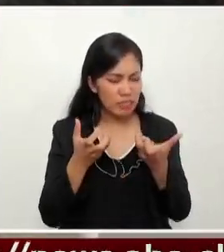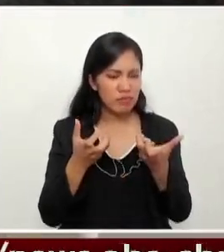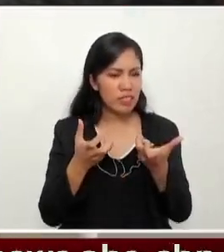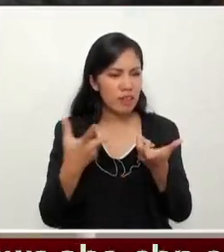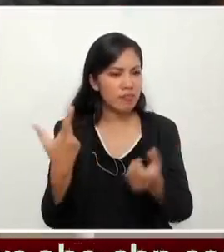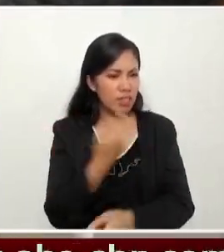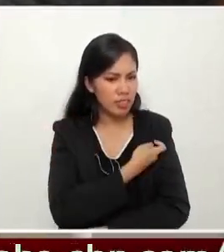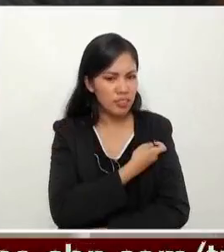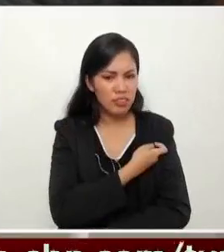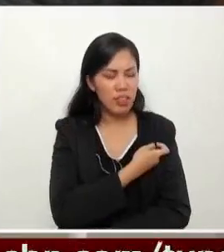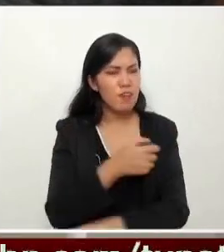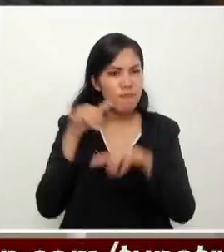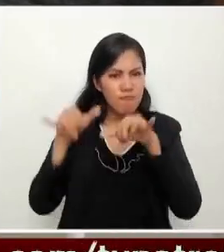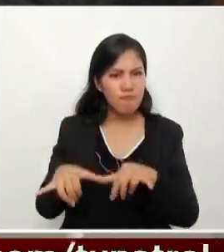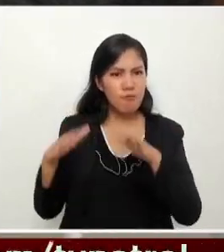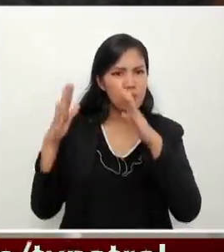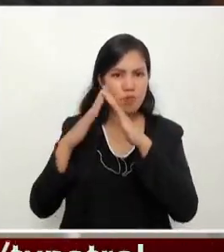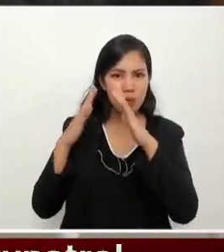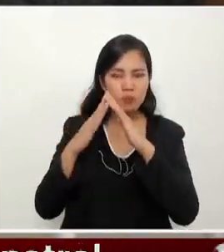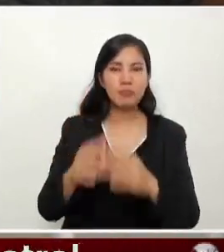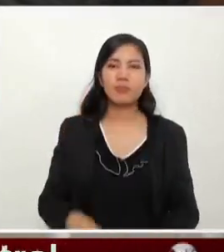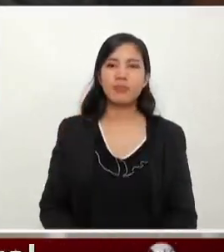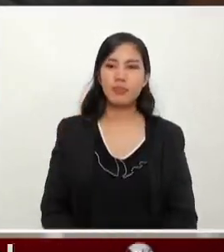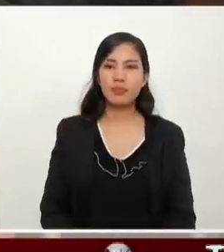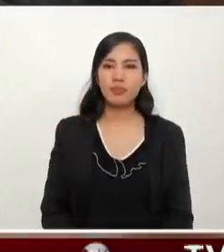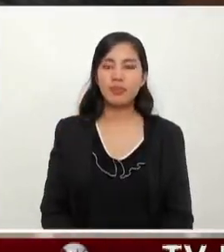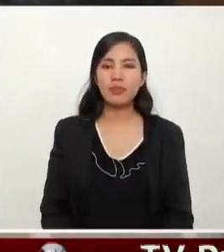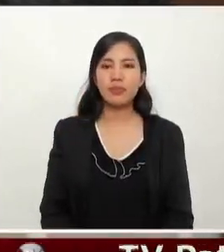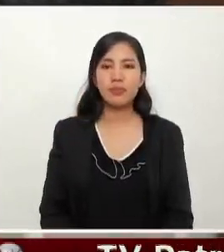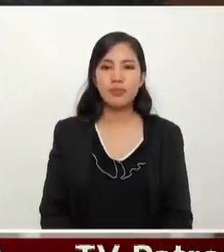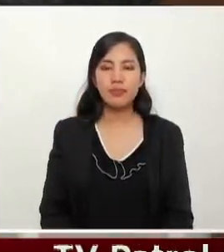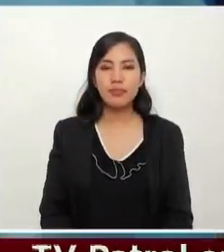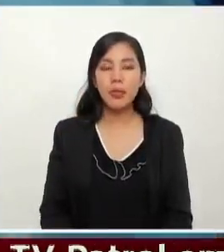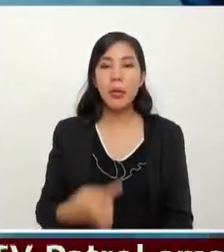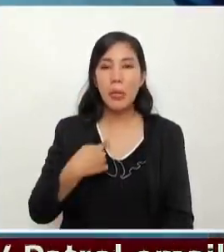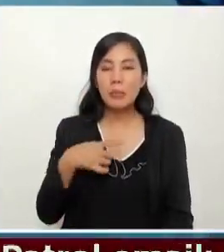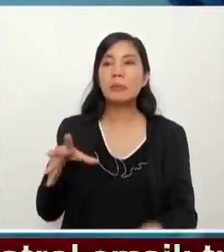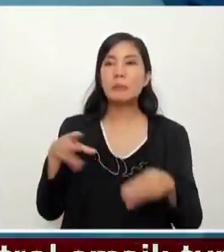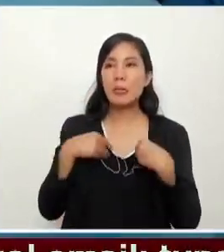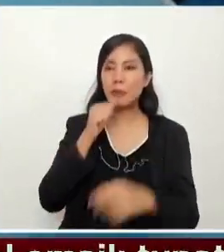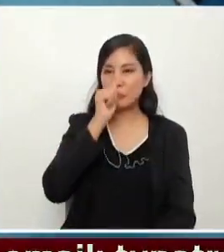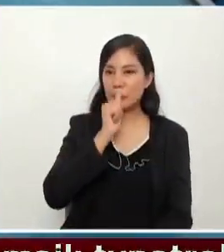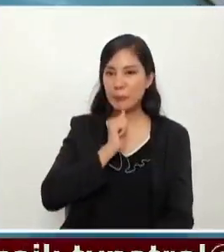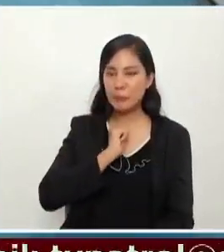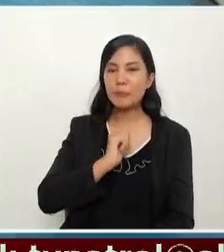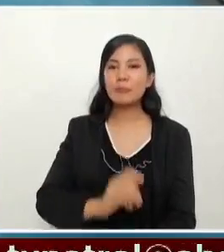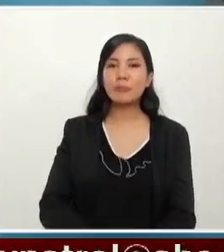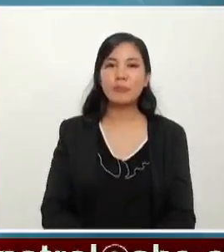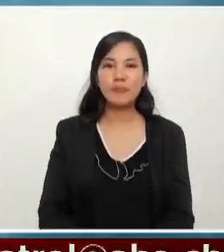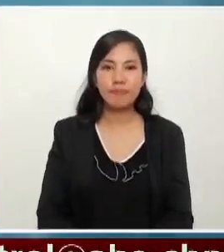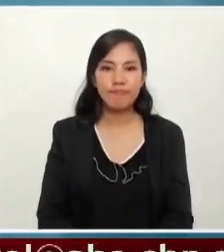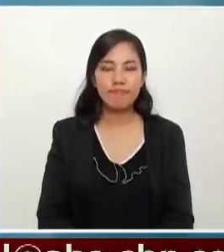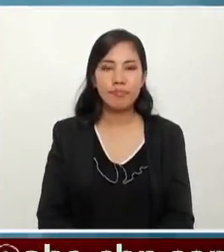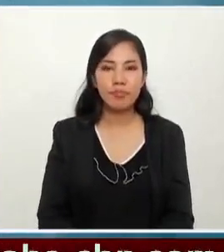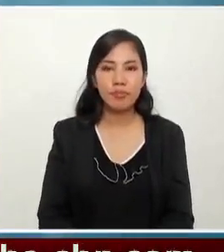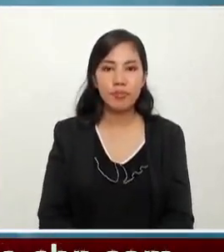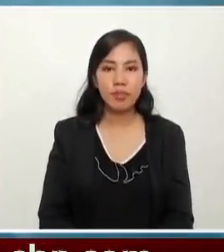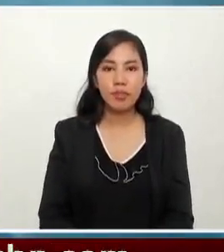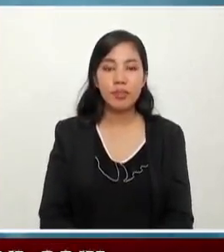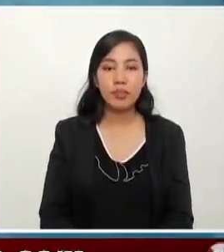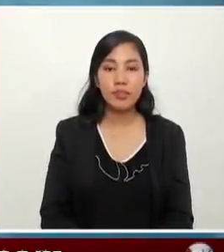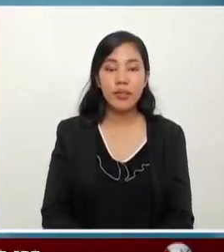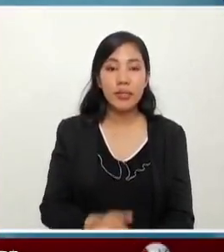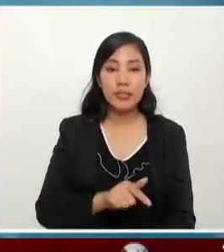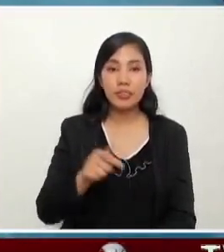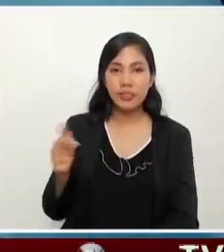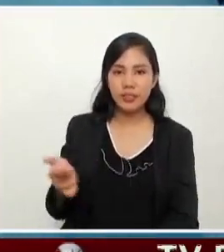maramdaman. Wala ka na. Parang ano lang yung ngalay. If ever na mag-fever, headache, body